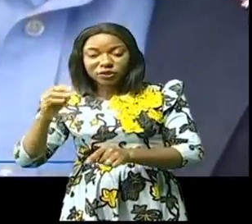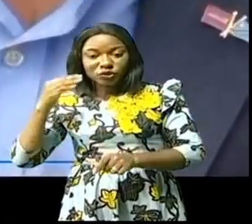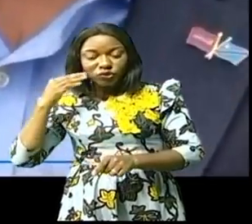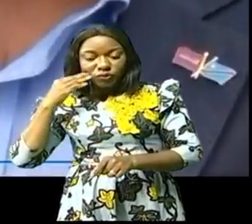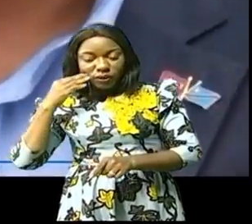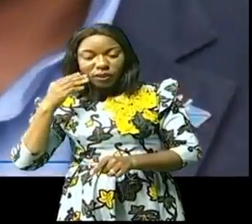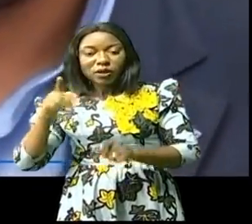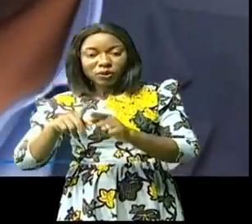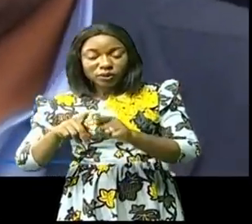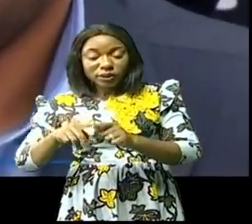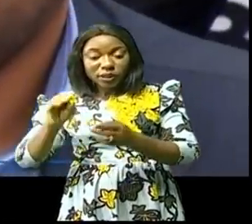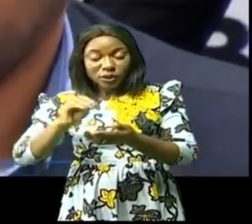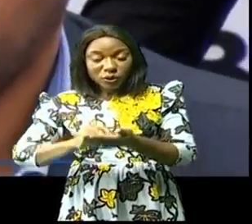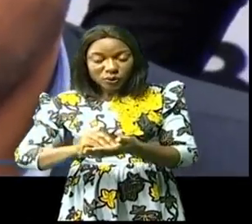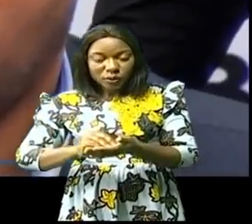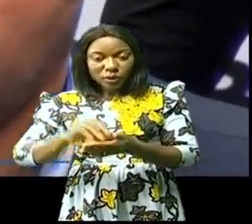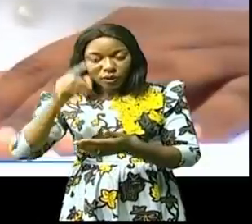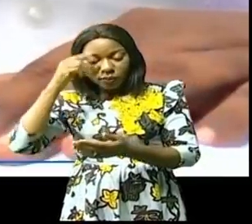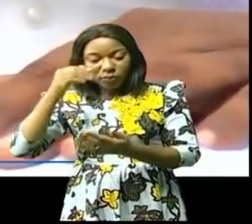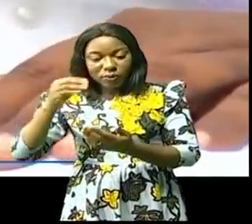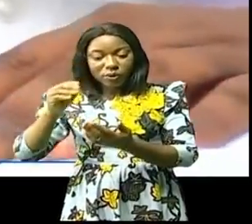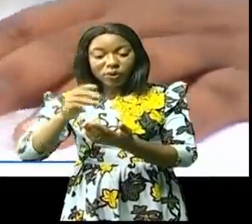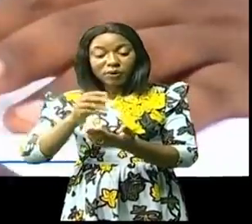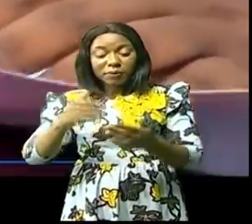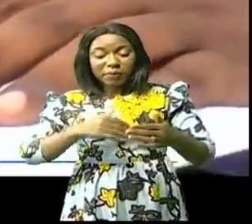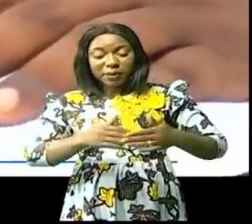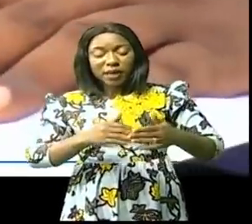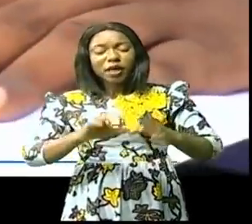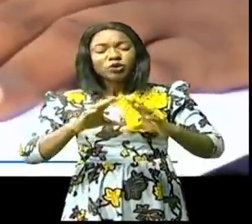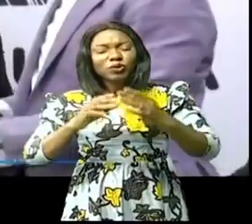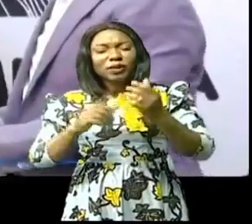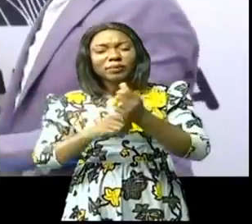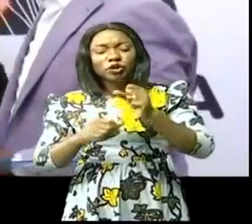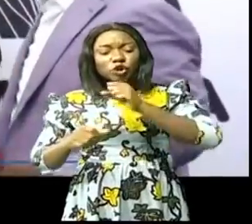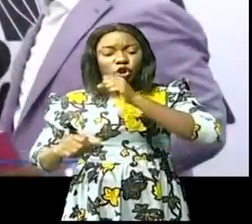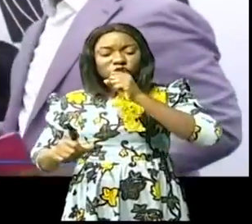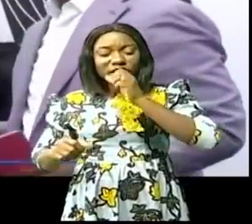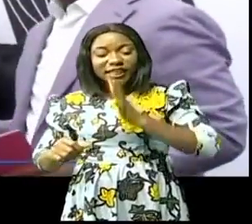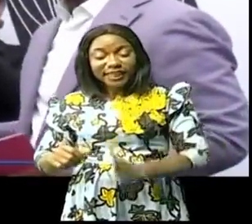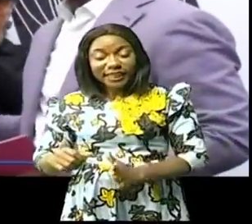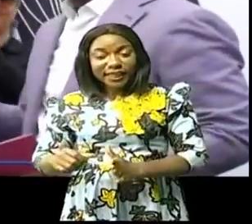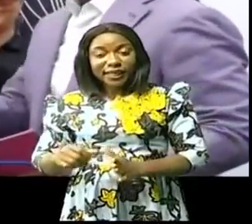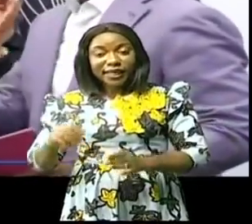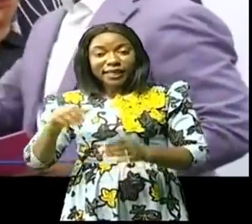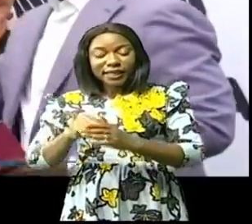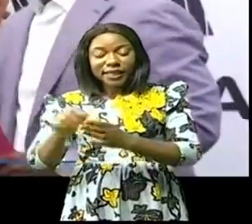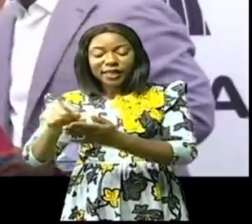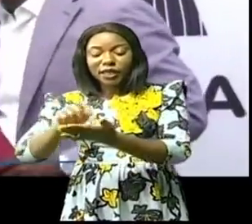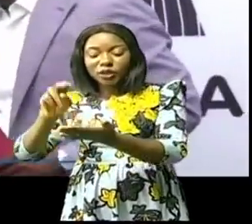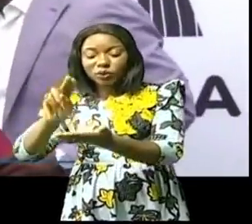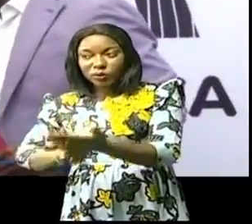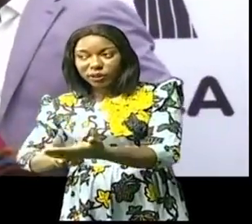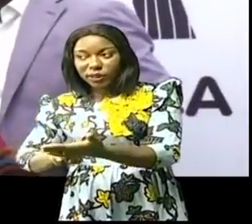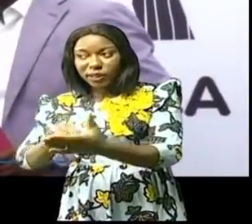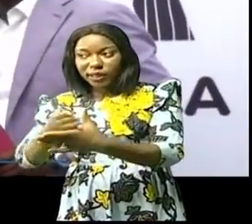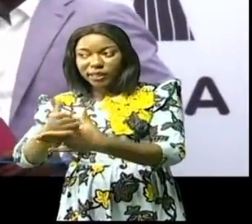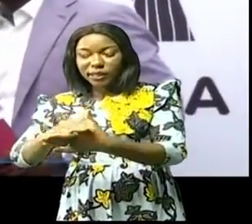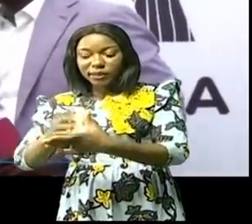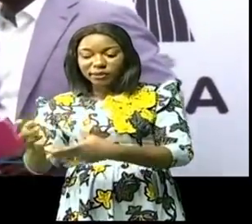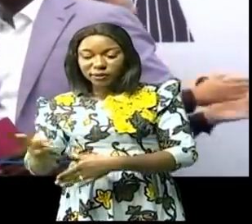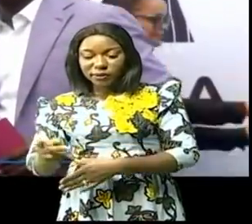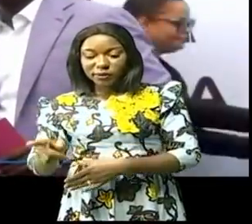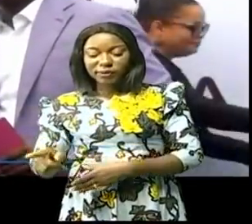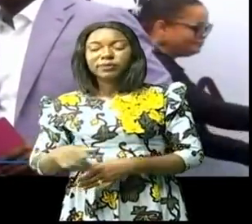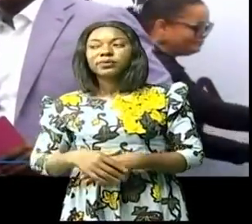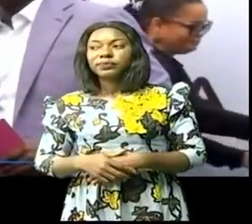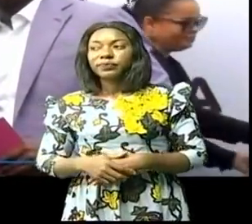Africell s'affiche et inscrit son nom aux côtés de ces étoiles de la chanson à travers ses contrats signés entre parties. Wenge